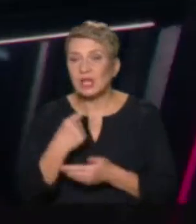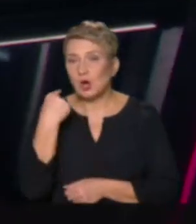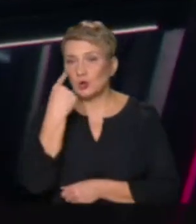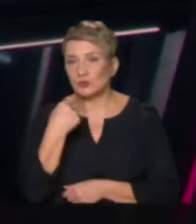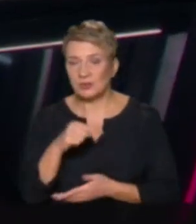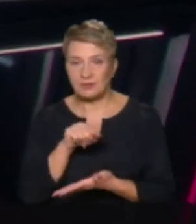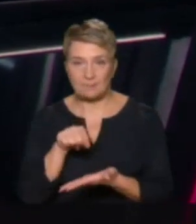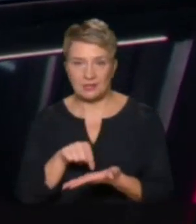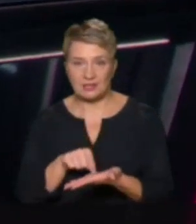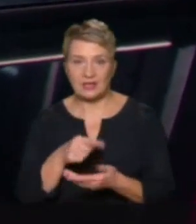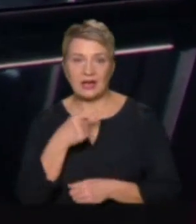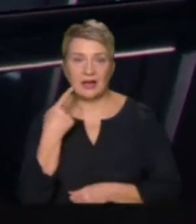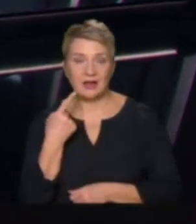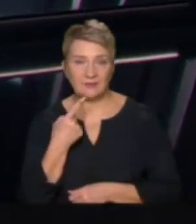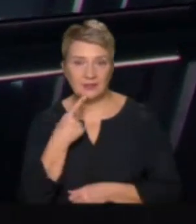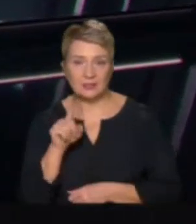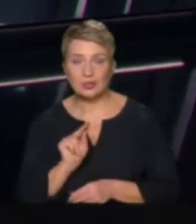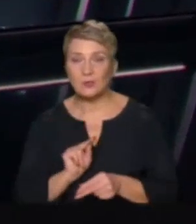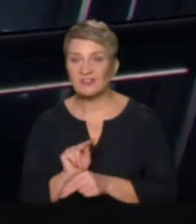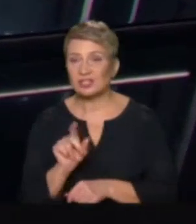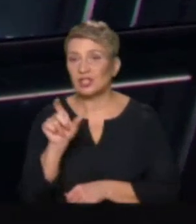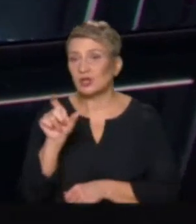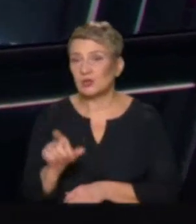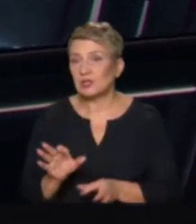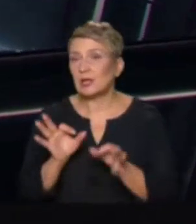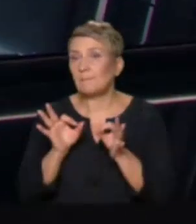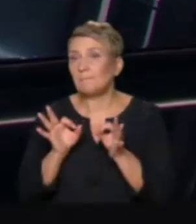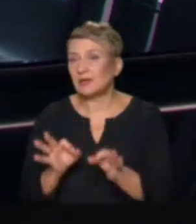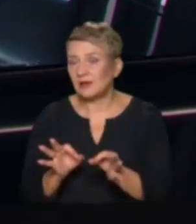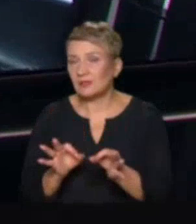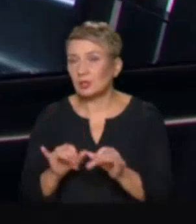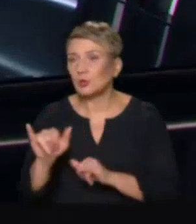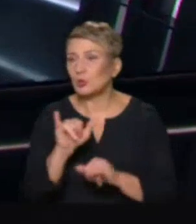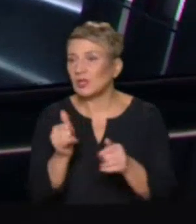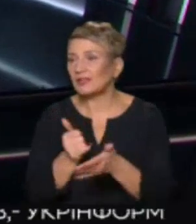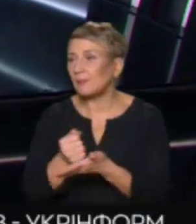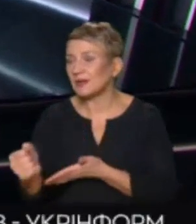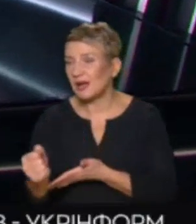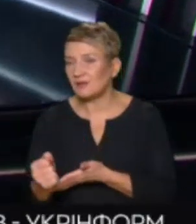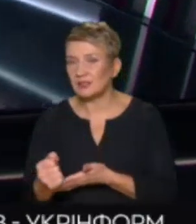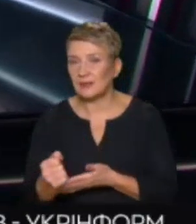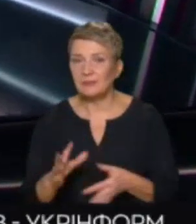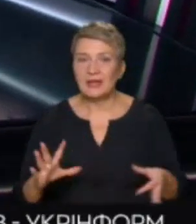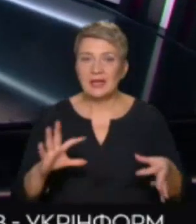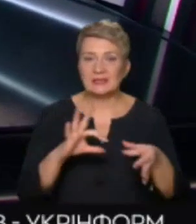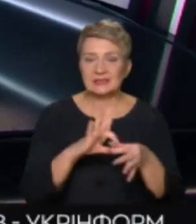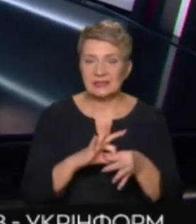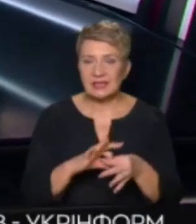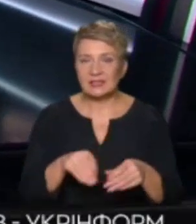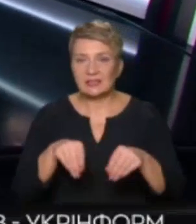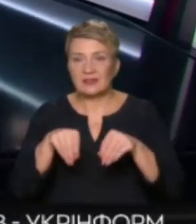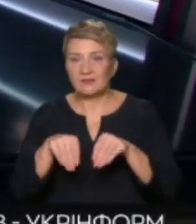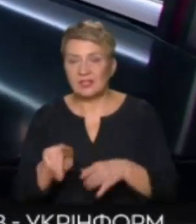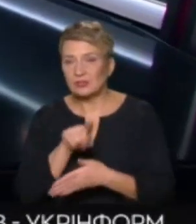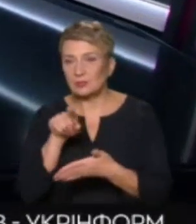тут мова про те, щоб навчити людину правильно перенаправити, з'єднати, вирішити питання з іншою службою,